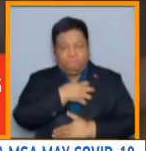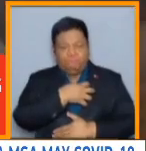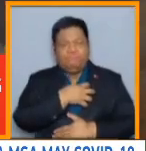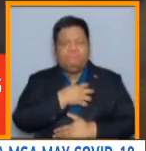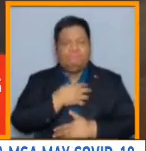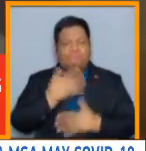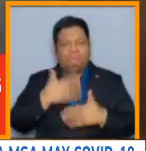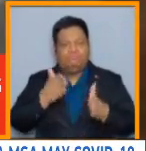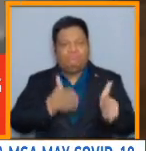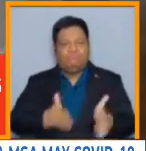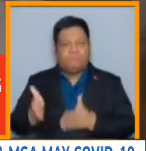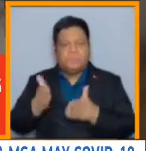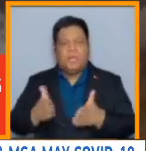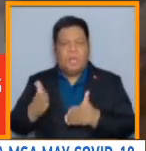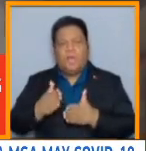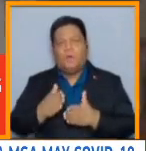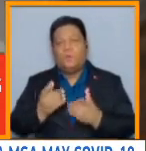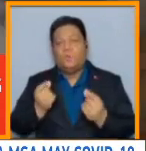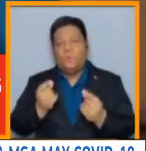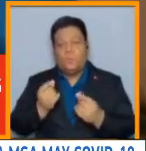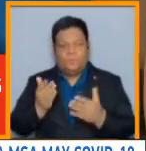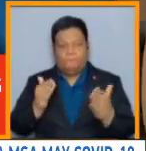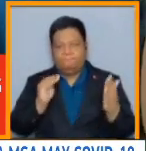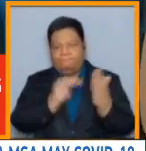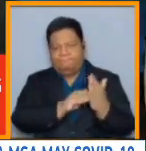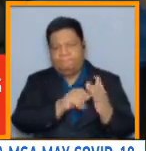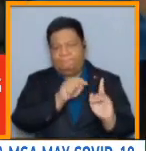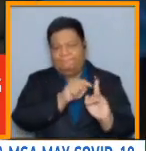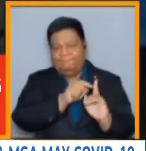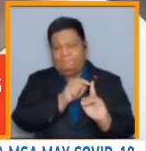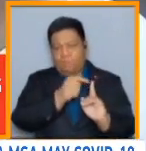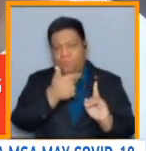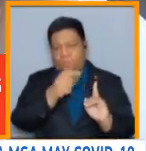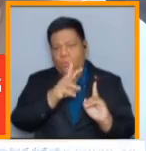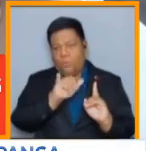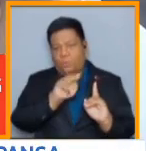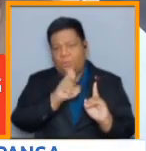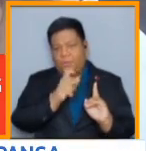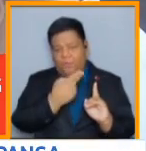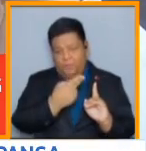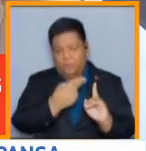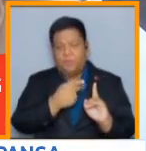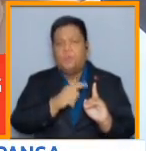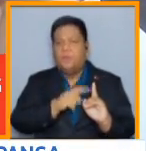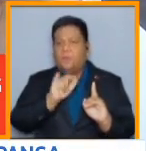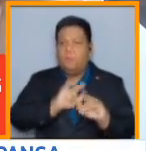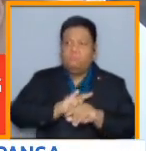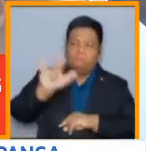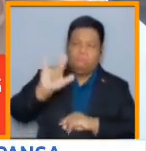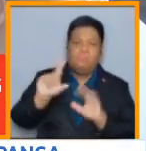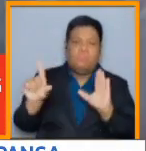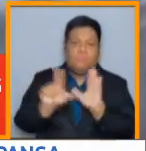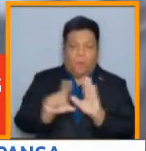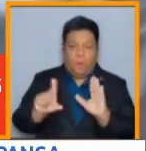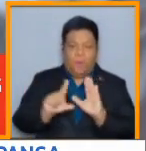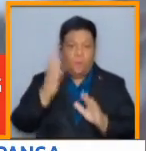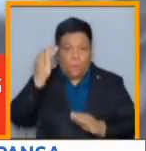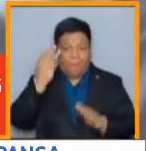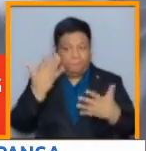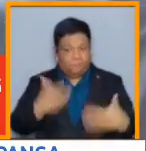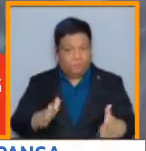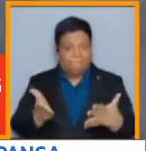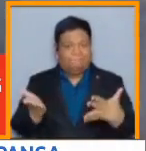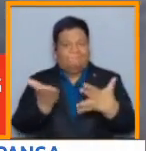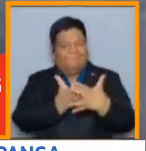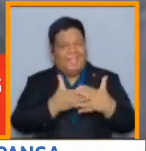Gwyneth Chua. Matapos ipagharap ng reklamo ng CIDG sa Makati Prosecutor's Office si Chua at kanyang mga magulang,